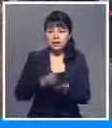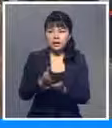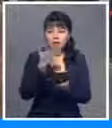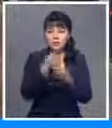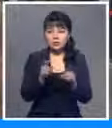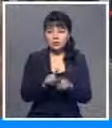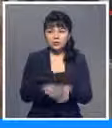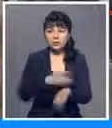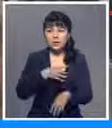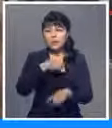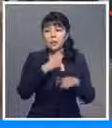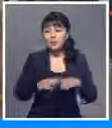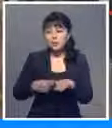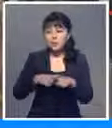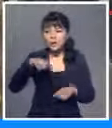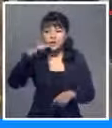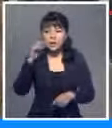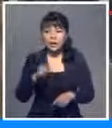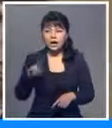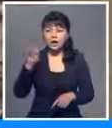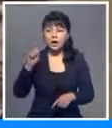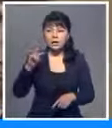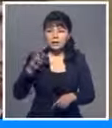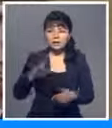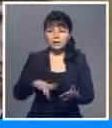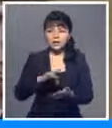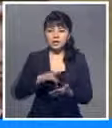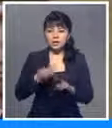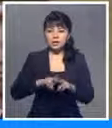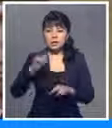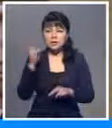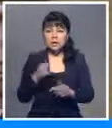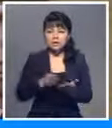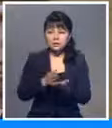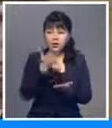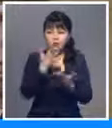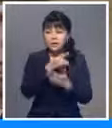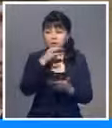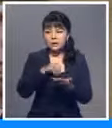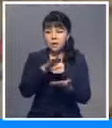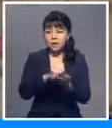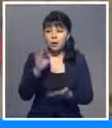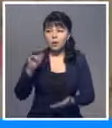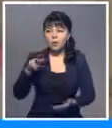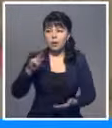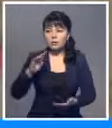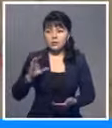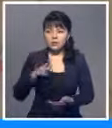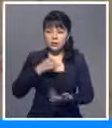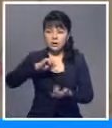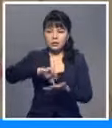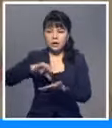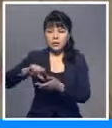өтіпті. Беларусь, Украина, Калинин шайқастарында үнемі саптың алдыңғы қатарынан табылады. Ульяновскідегі танк